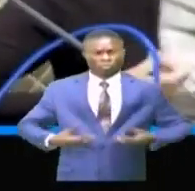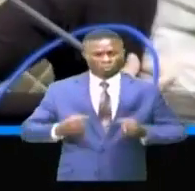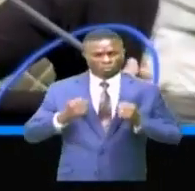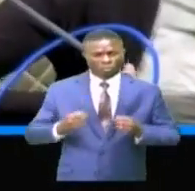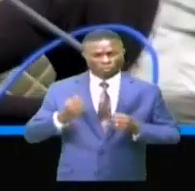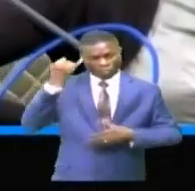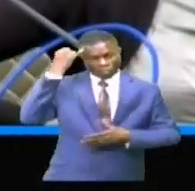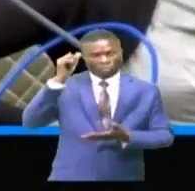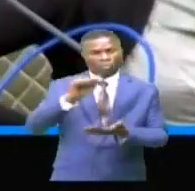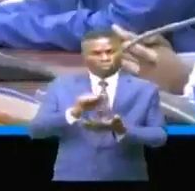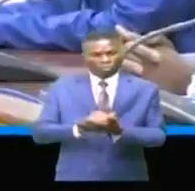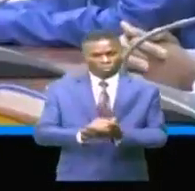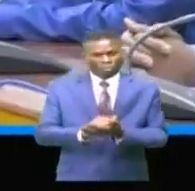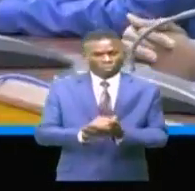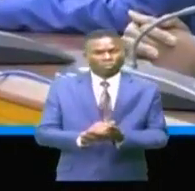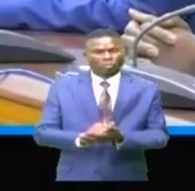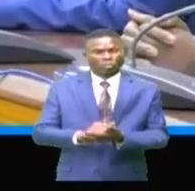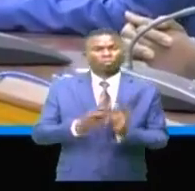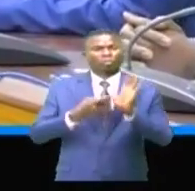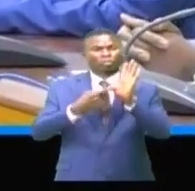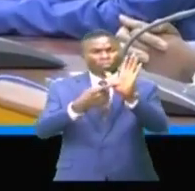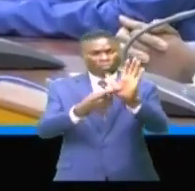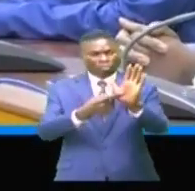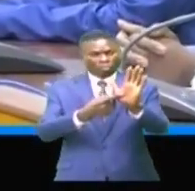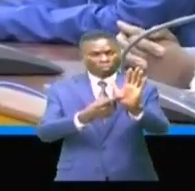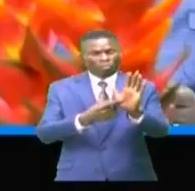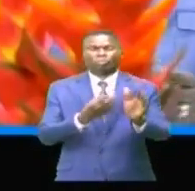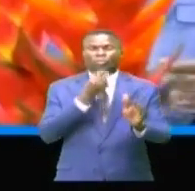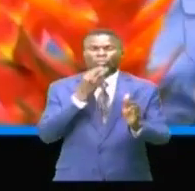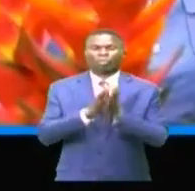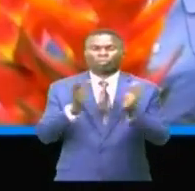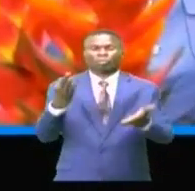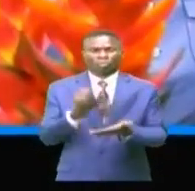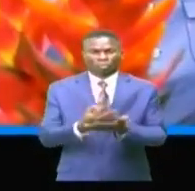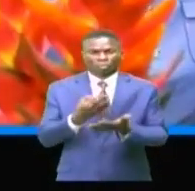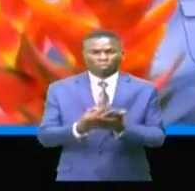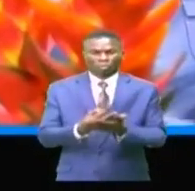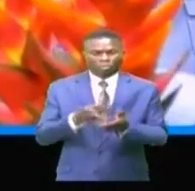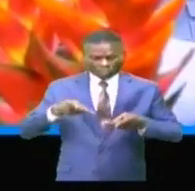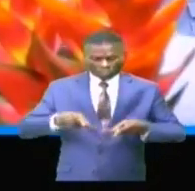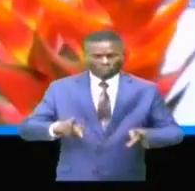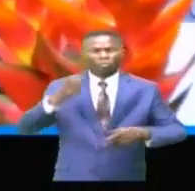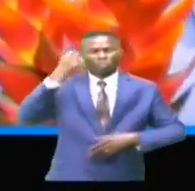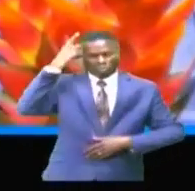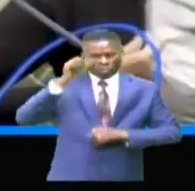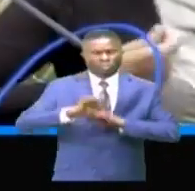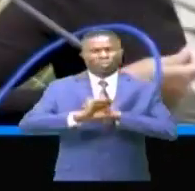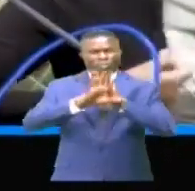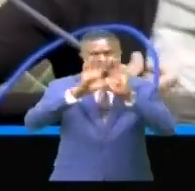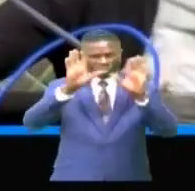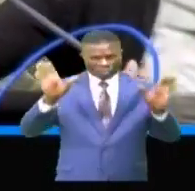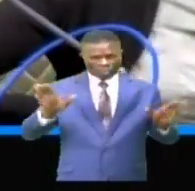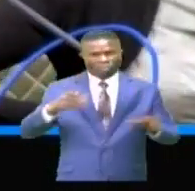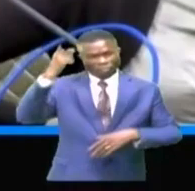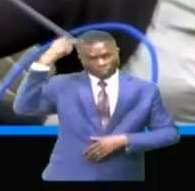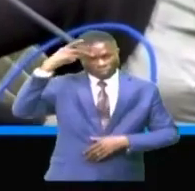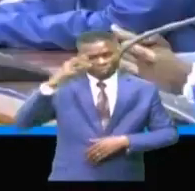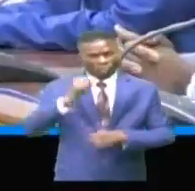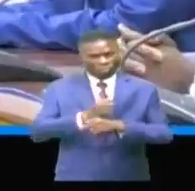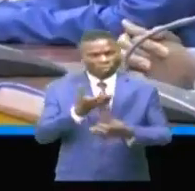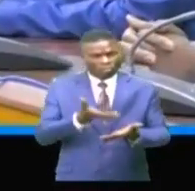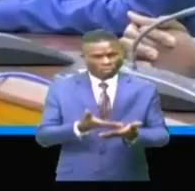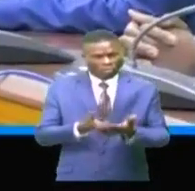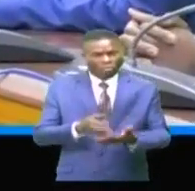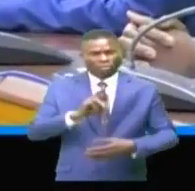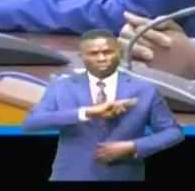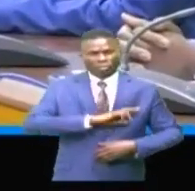cette initiative qui selon la présentation faite par le numéro 1 de l'igest les rats permis de comprendre clairement les politiques mises en place par